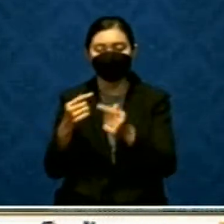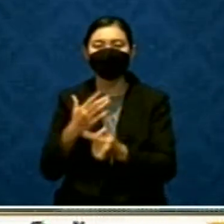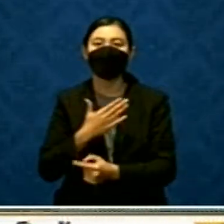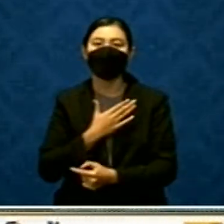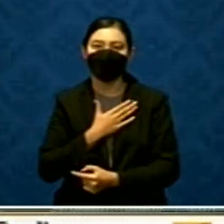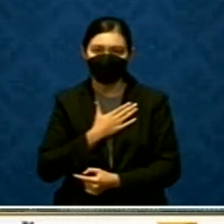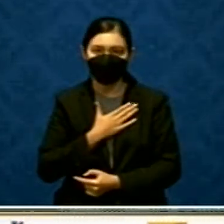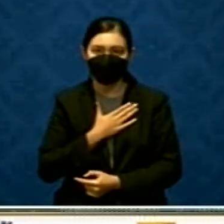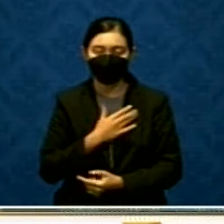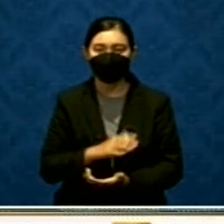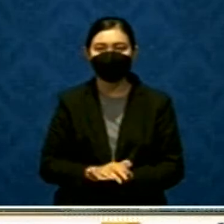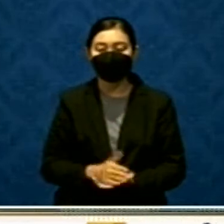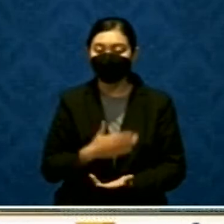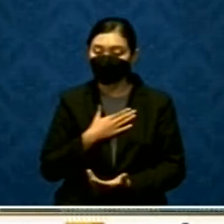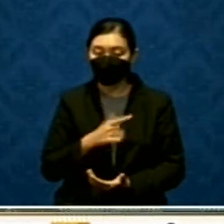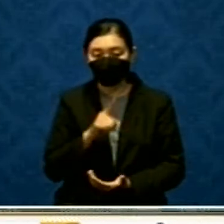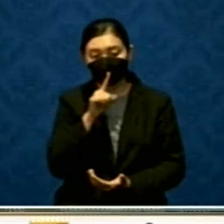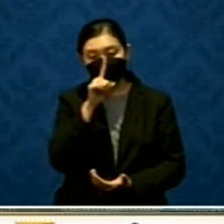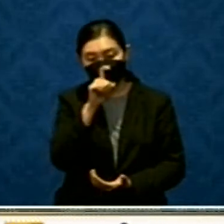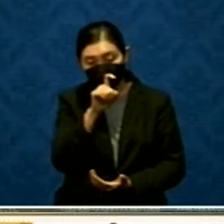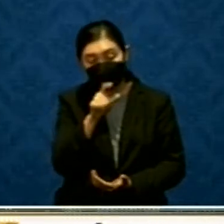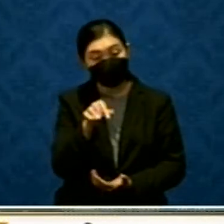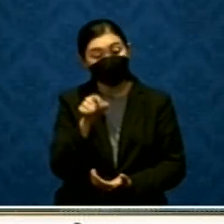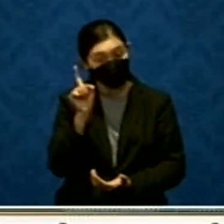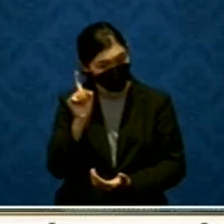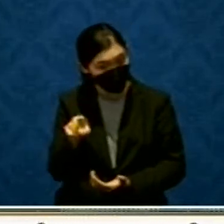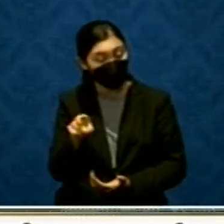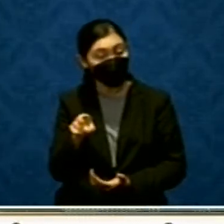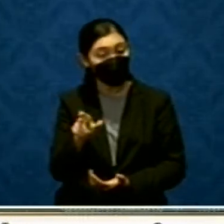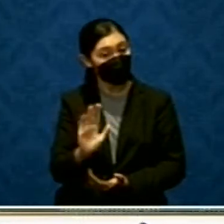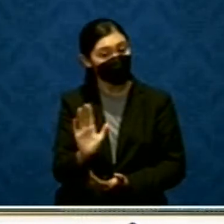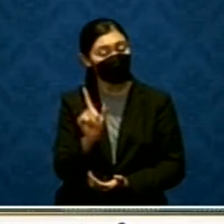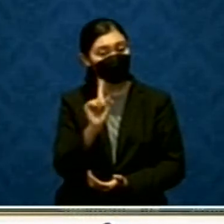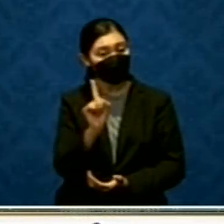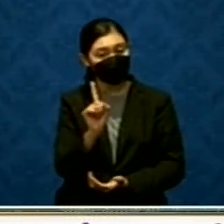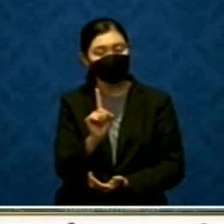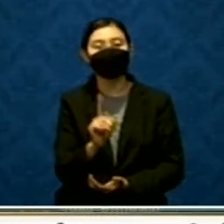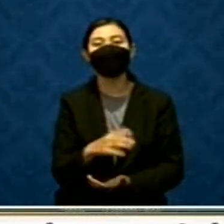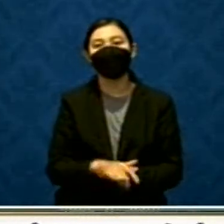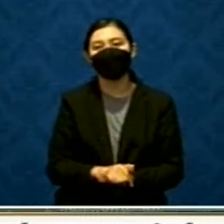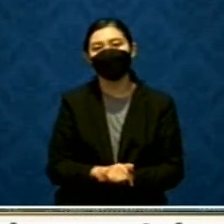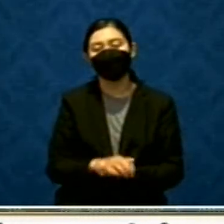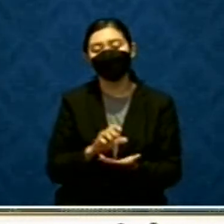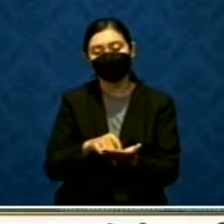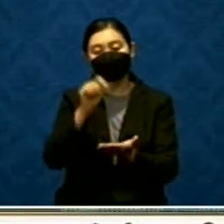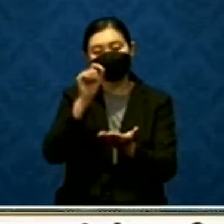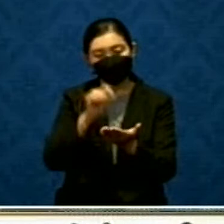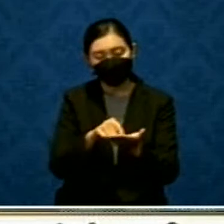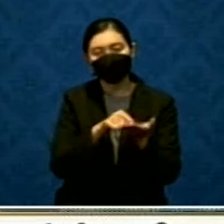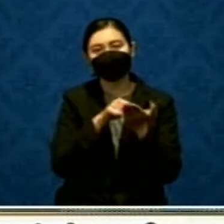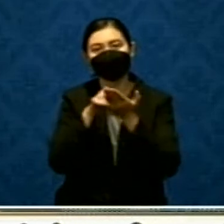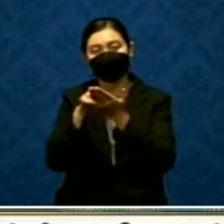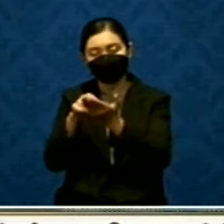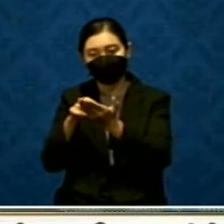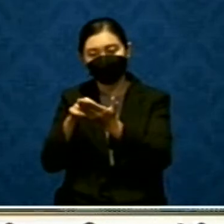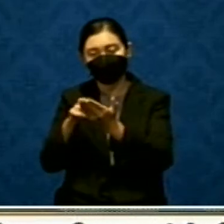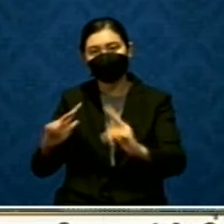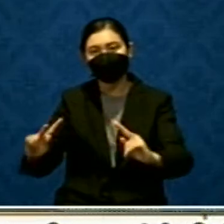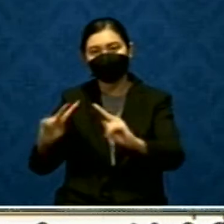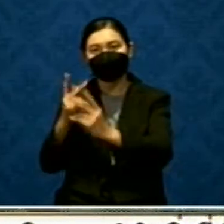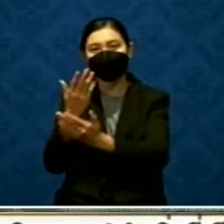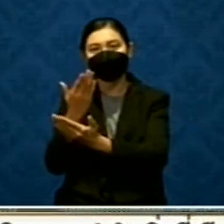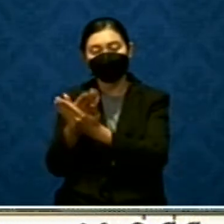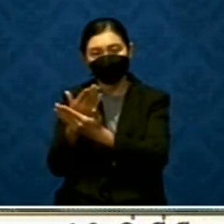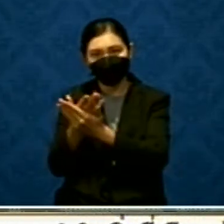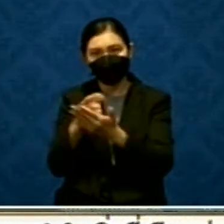ามว่าเป็นไปตามหลักเกณฑ์ความจำเป็นหรือไม่จึงได้ลงนามนะครับเสนอไปยังสำนักงบประมาณเพื่อพิจารณาตามขั้นต